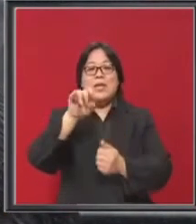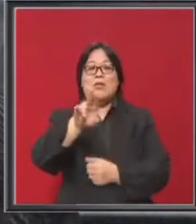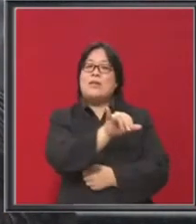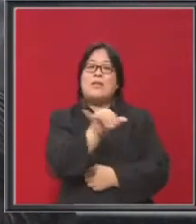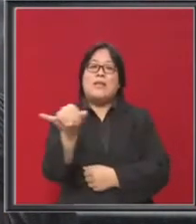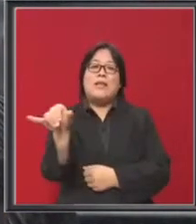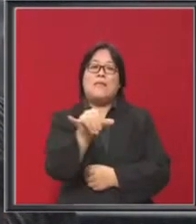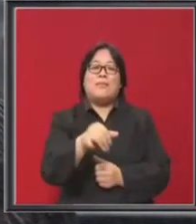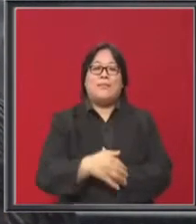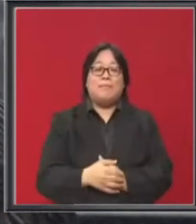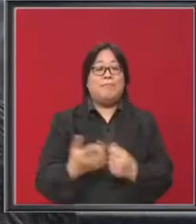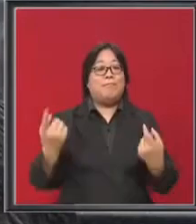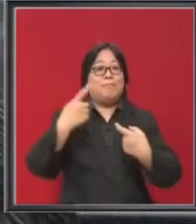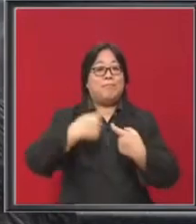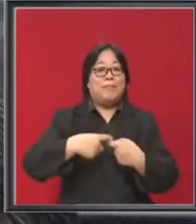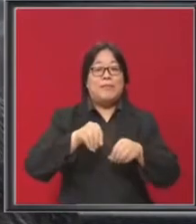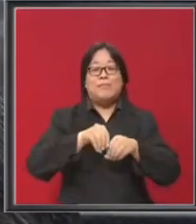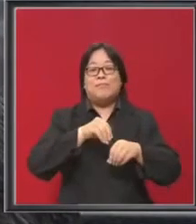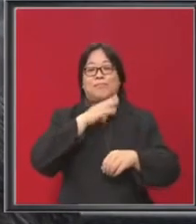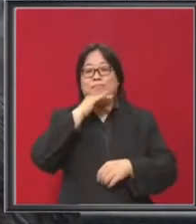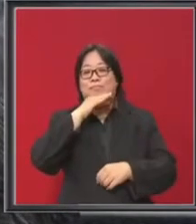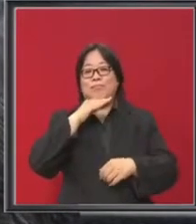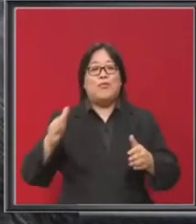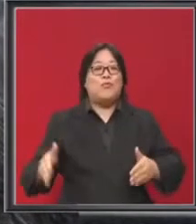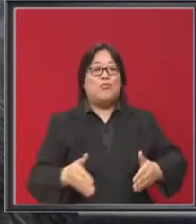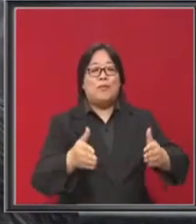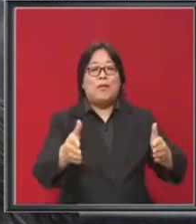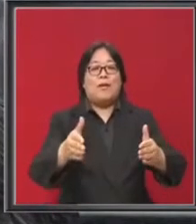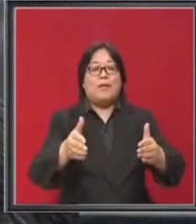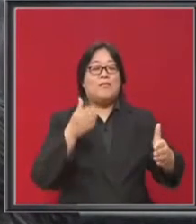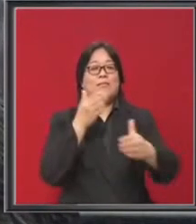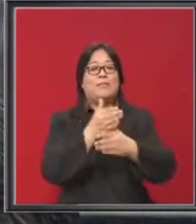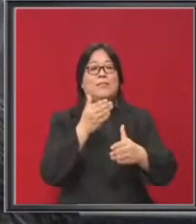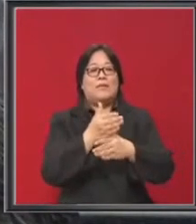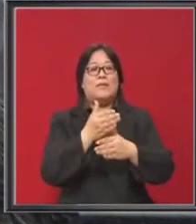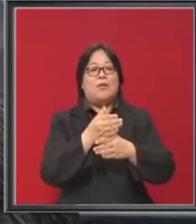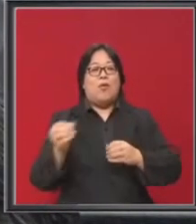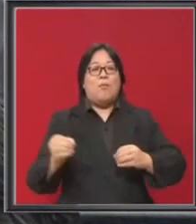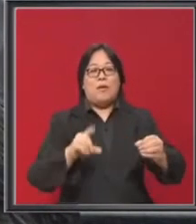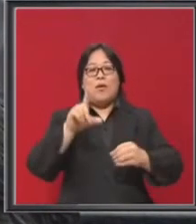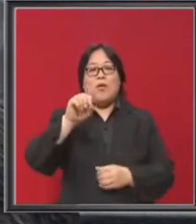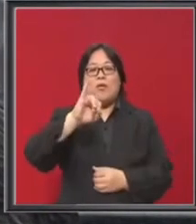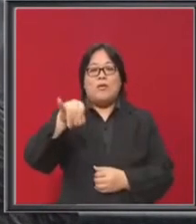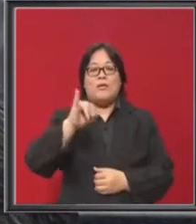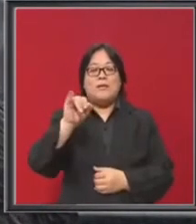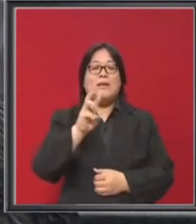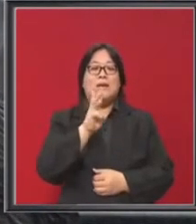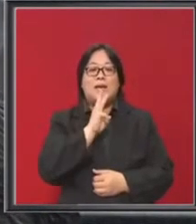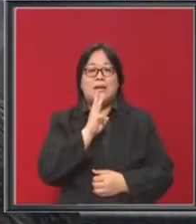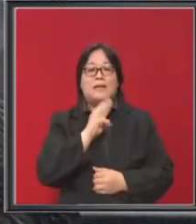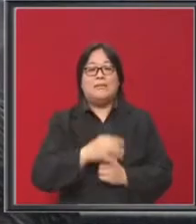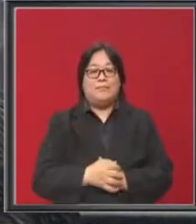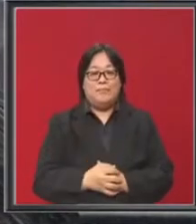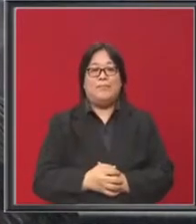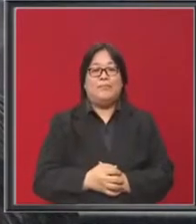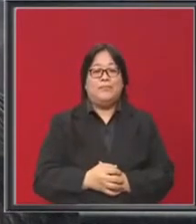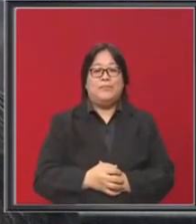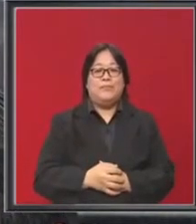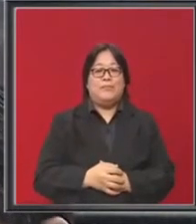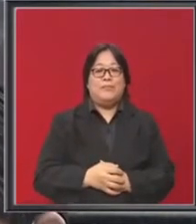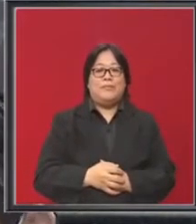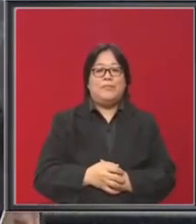isu yang sama itu berkaitan pencemaran sungai yang menjejaskan operasi Loji rotan aide pada agak lipat kalian Muhammad